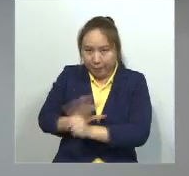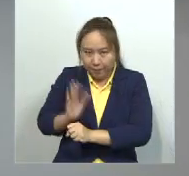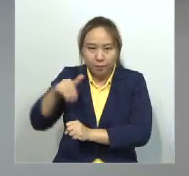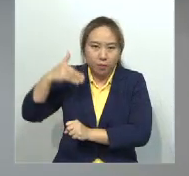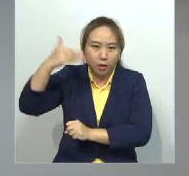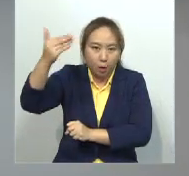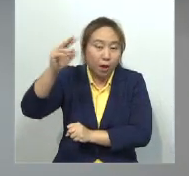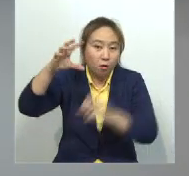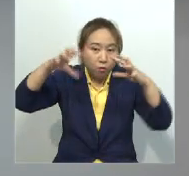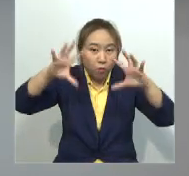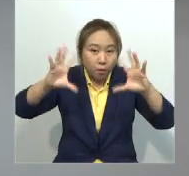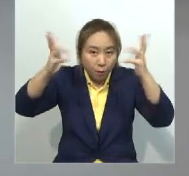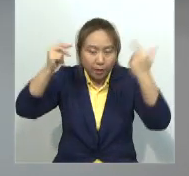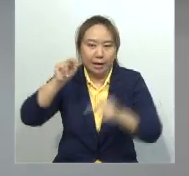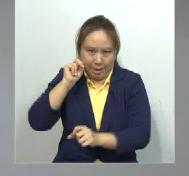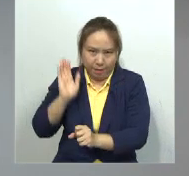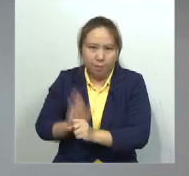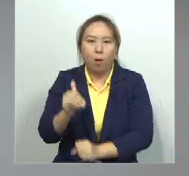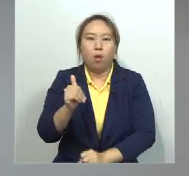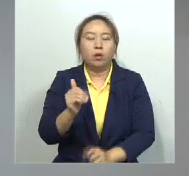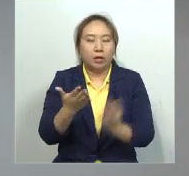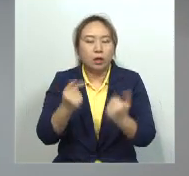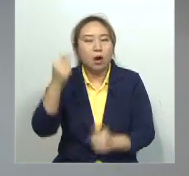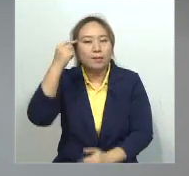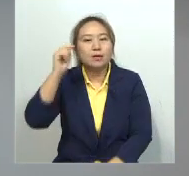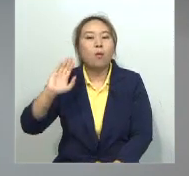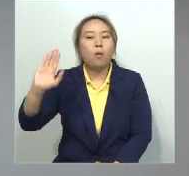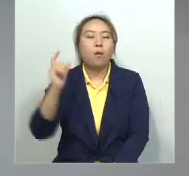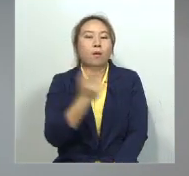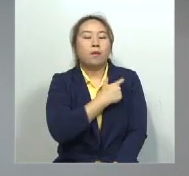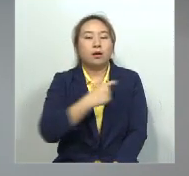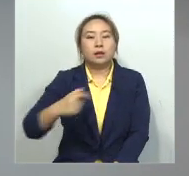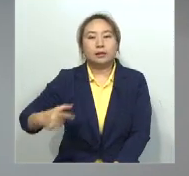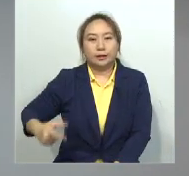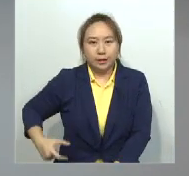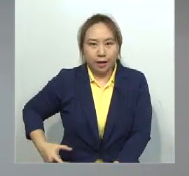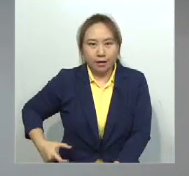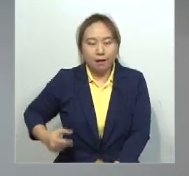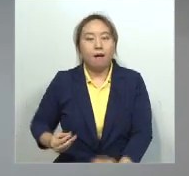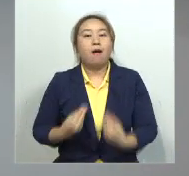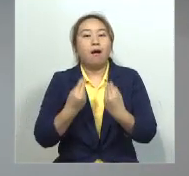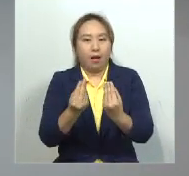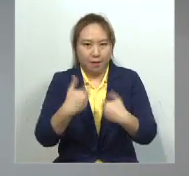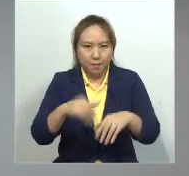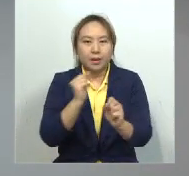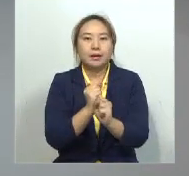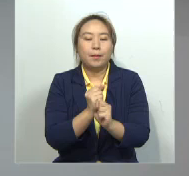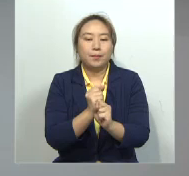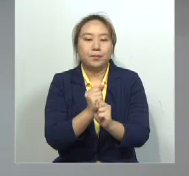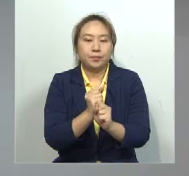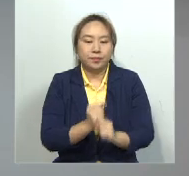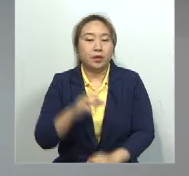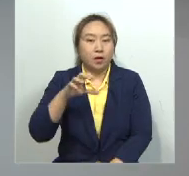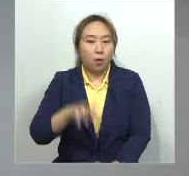ป็นแนวคิดเป็นศาสตร์พระราชานะที่พระองค์ท่านได้น้อมนำให้เรานำไปปฏิบัตินะครับกรมทรัพยากรน้ำ